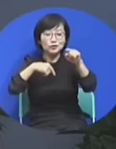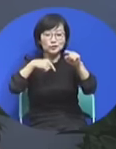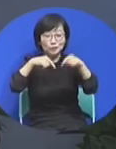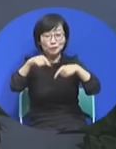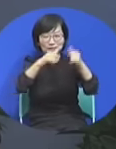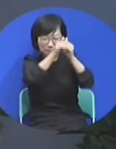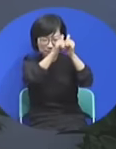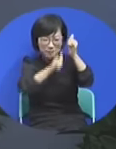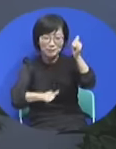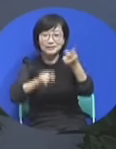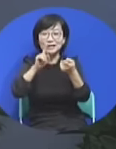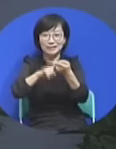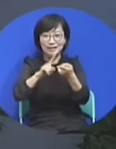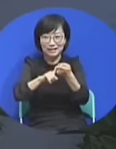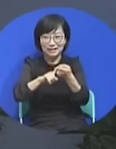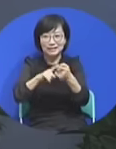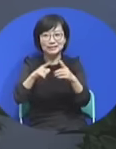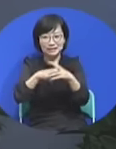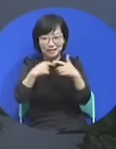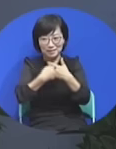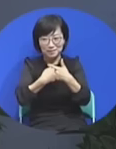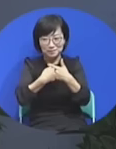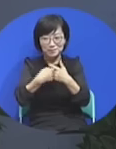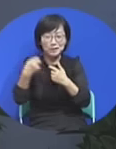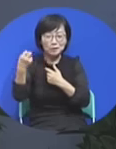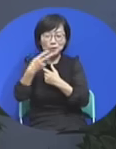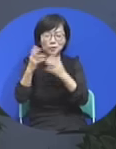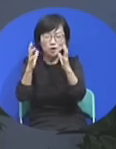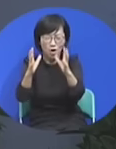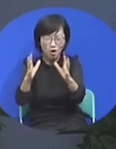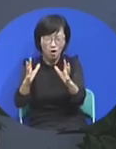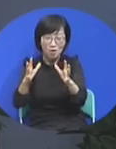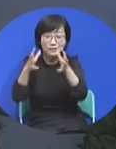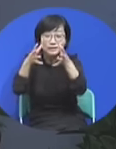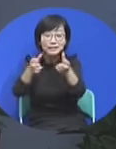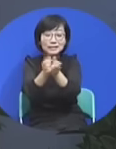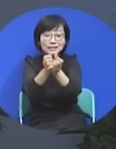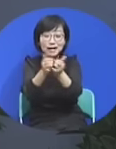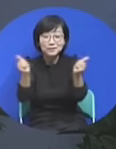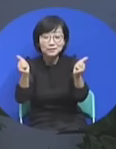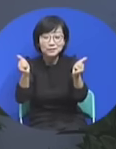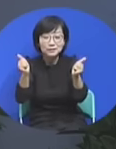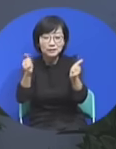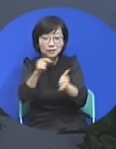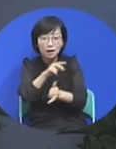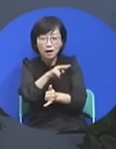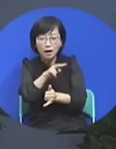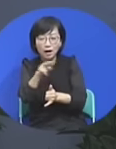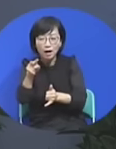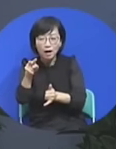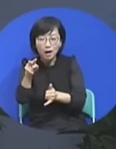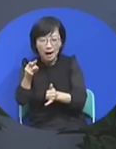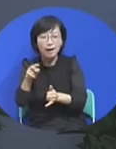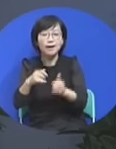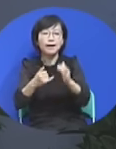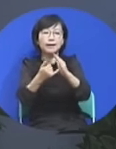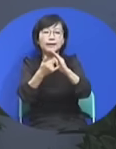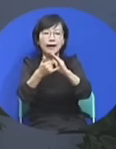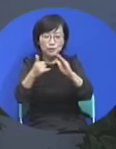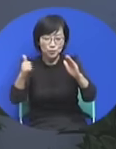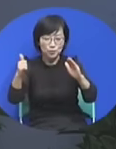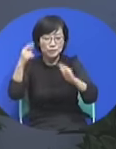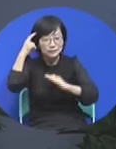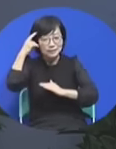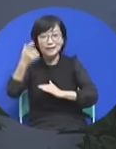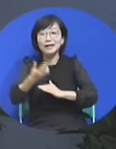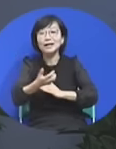How can we look at the entire world? 한 가족이라고 생각해요. We must see it as one nation, one family. 그 사람이라야 성경 아는 사람이에요. Only a